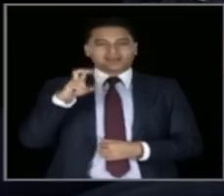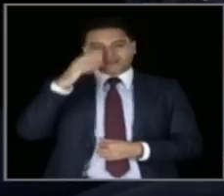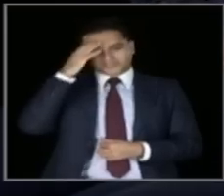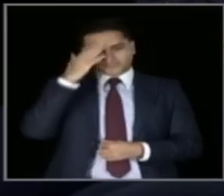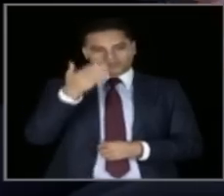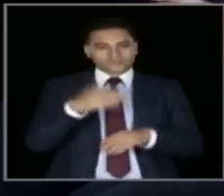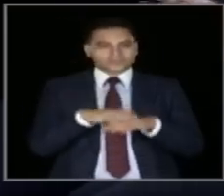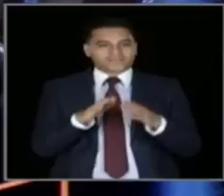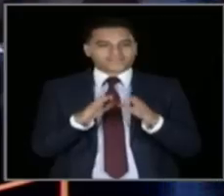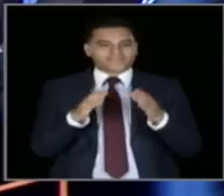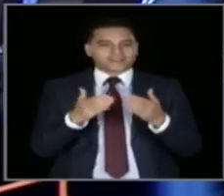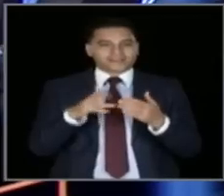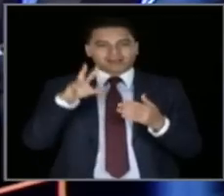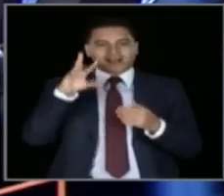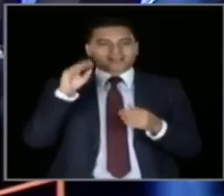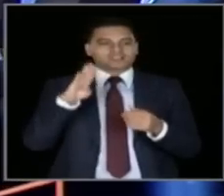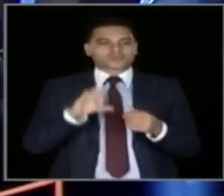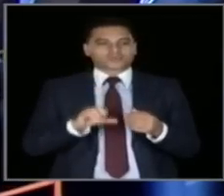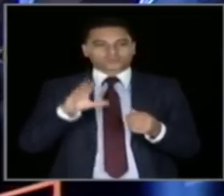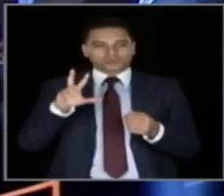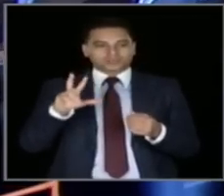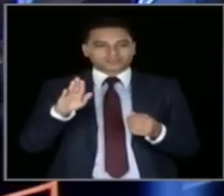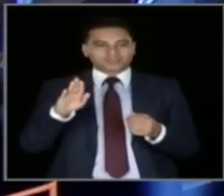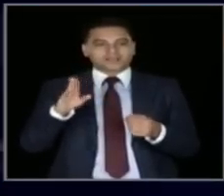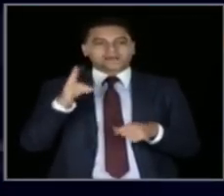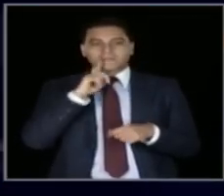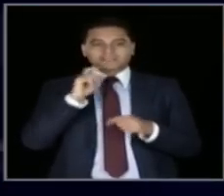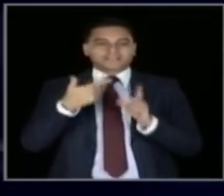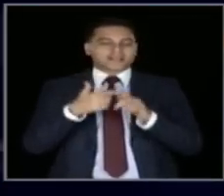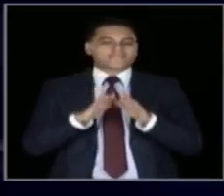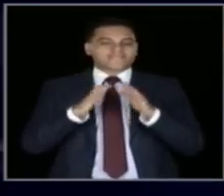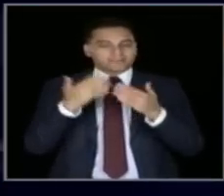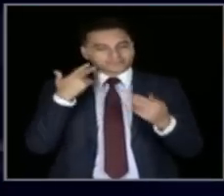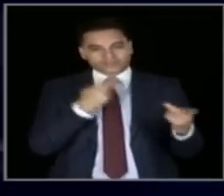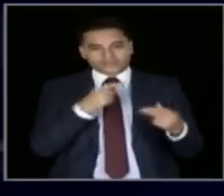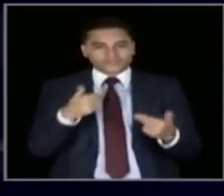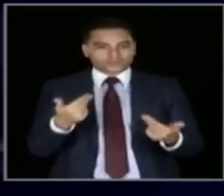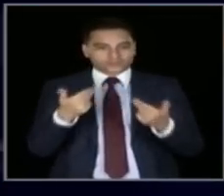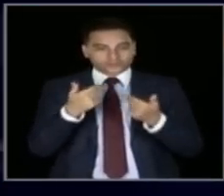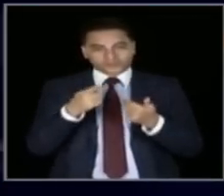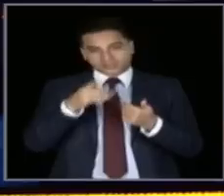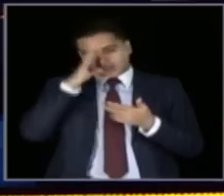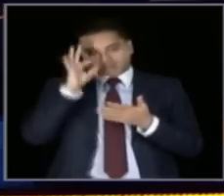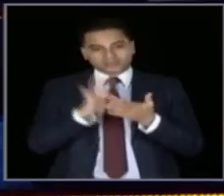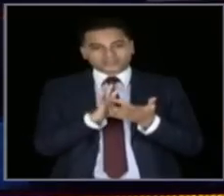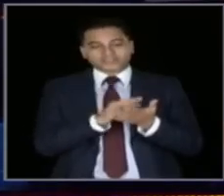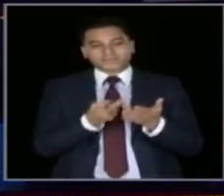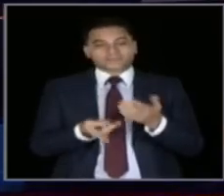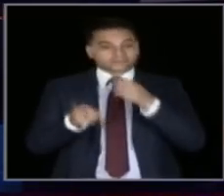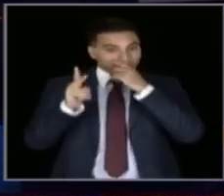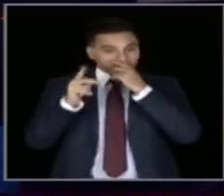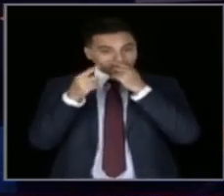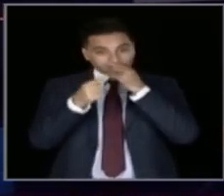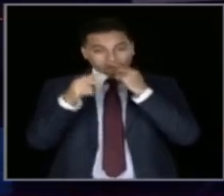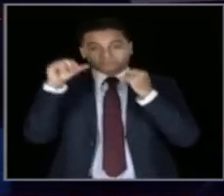تحيه وفريق الهكسوس. اما الفريق تاني واللي مشرفنا في الاستوديو، الحظ لم يكن حليفه، اتهزم